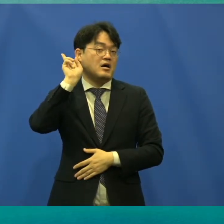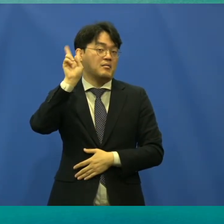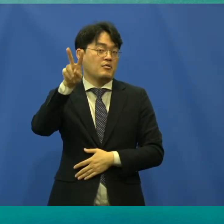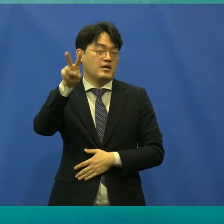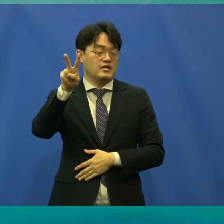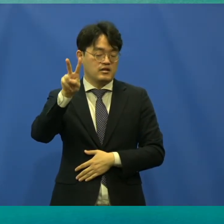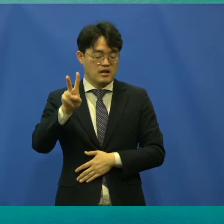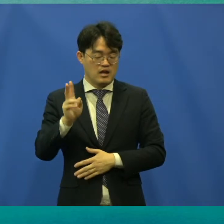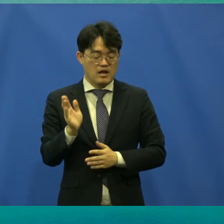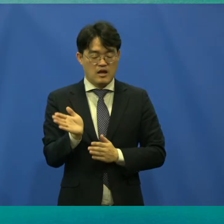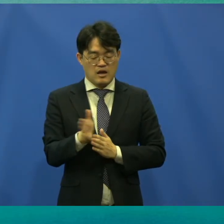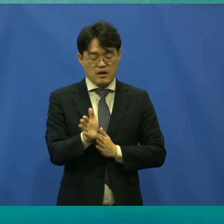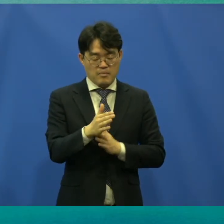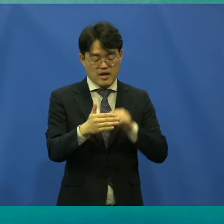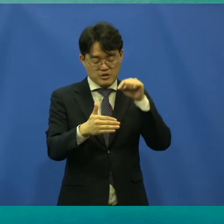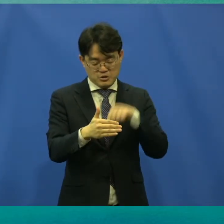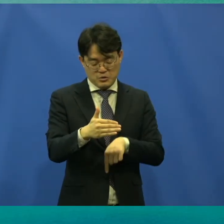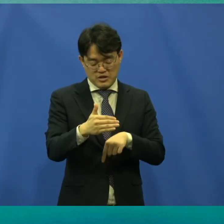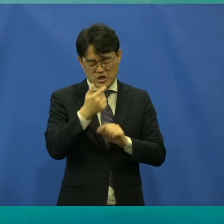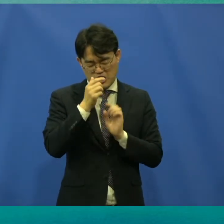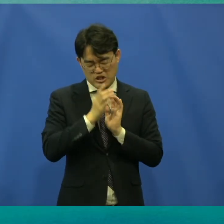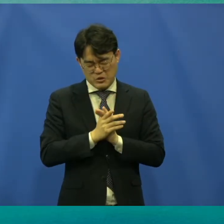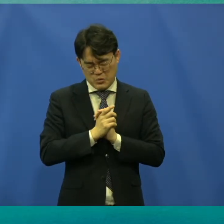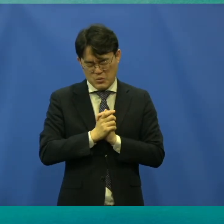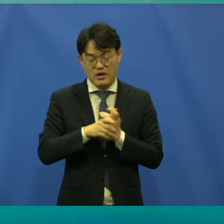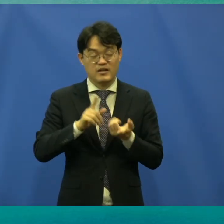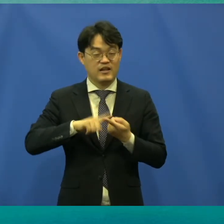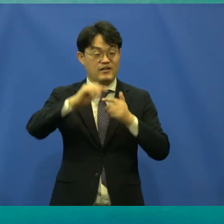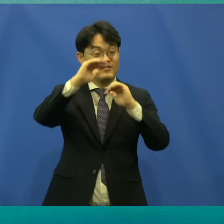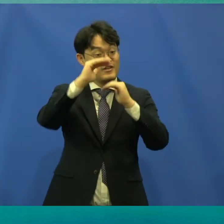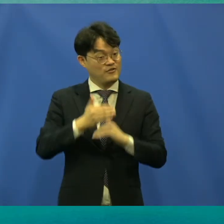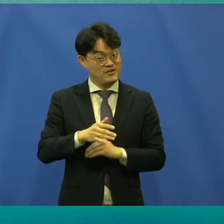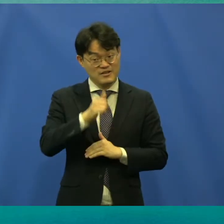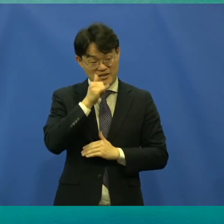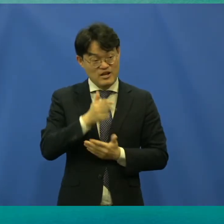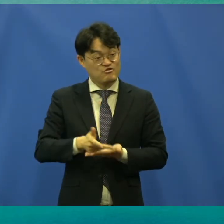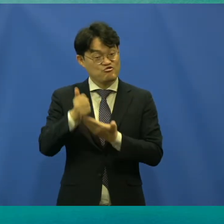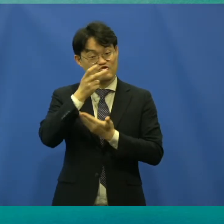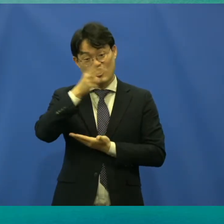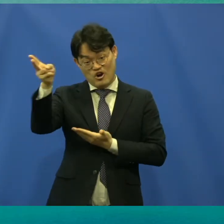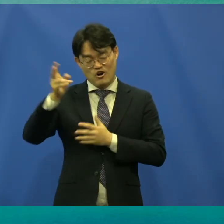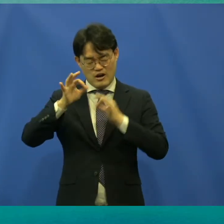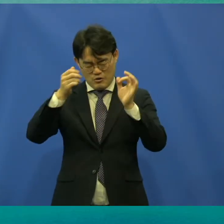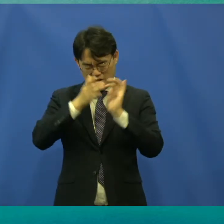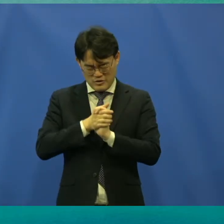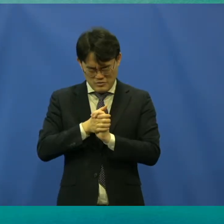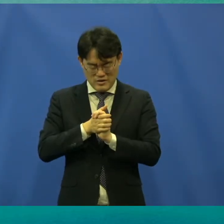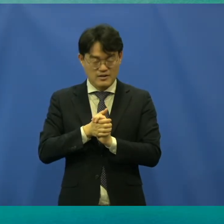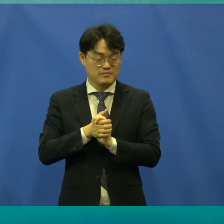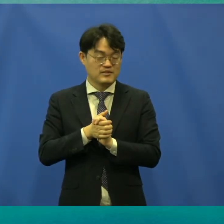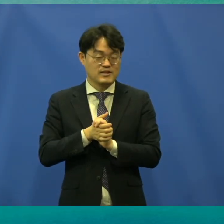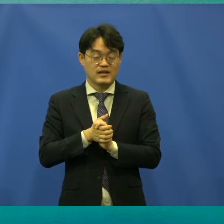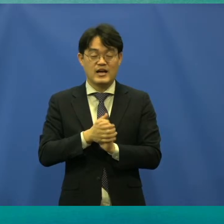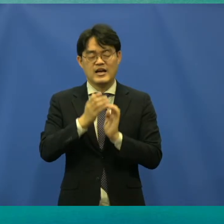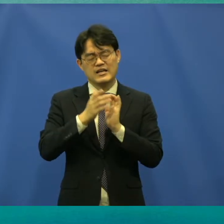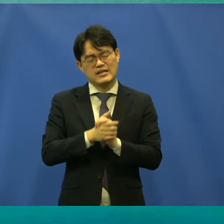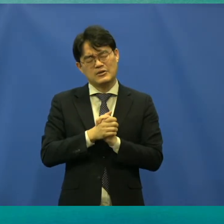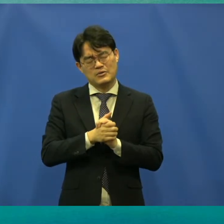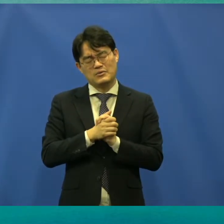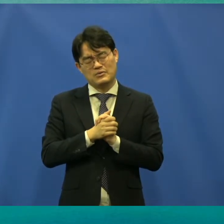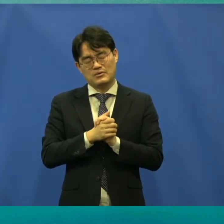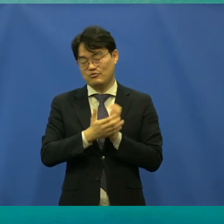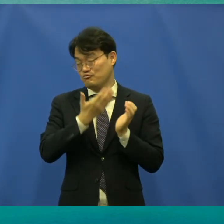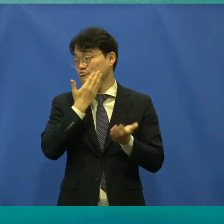뱃속에서의 기도를 다루도록 하겠습니다. 우리 주여 한번 외치고 기도하며 나아가도록 하겠습니다. 여러분들 기도하며 나가는 시간이